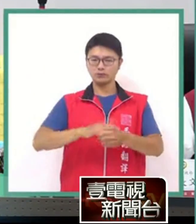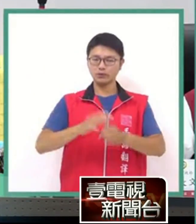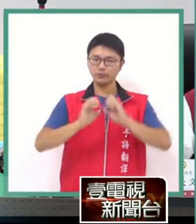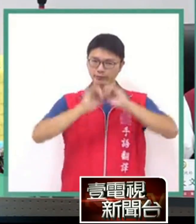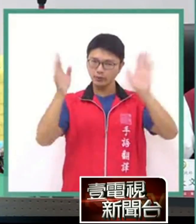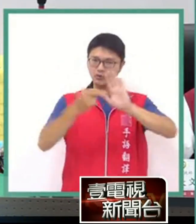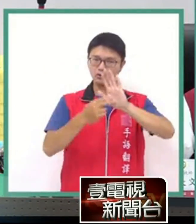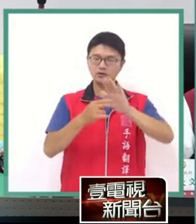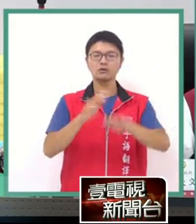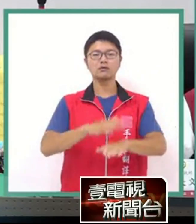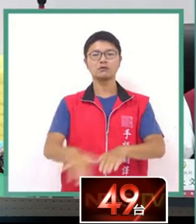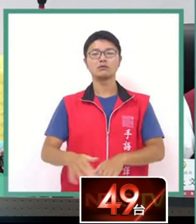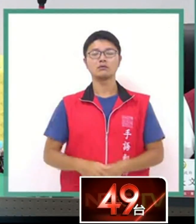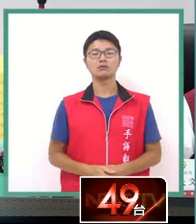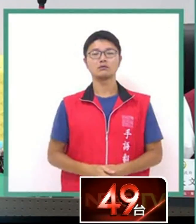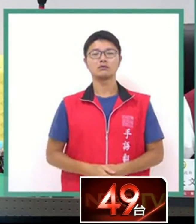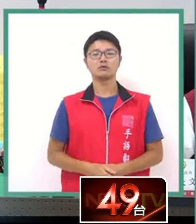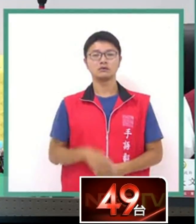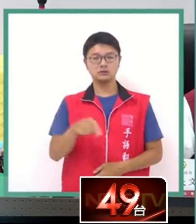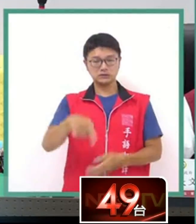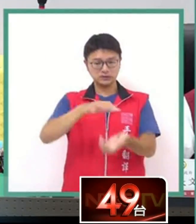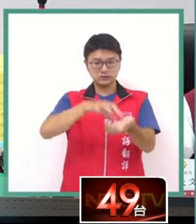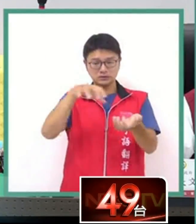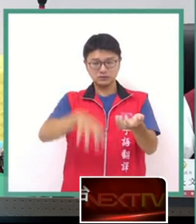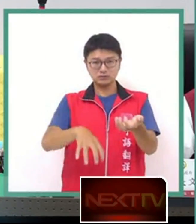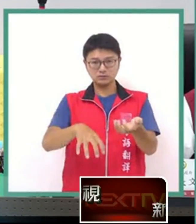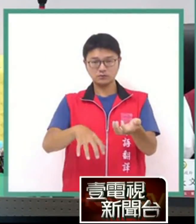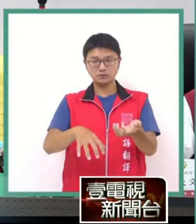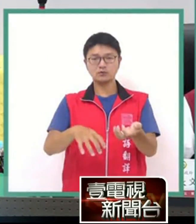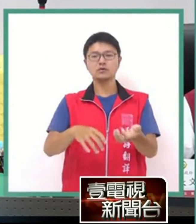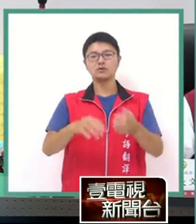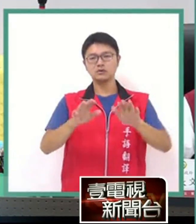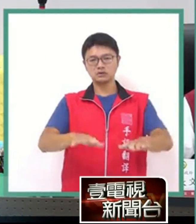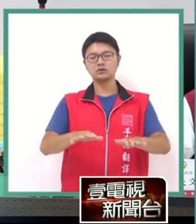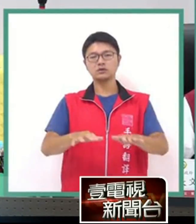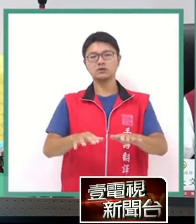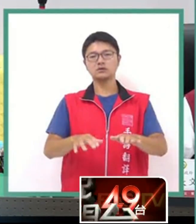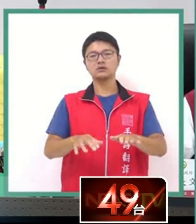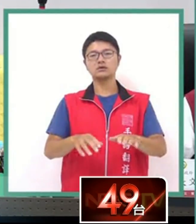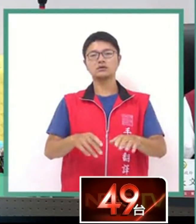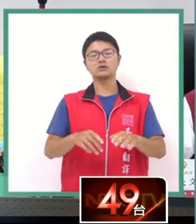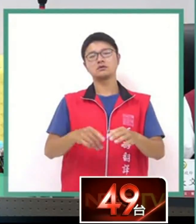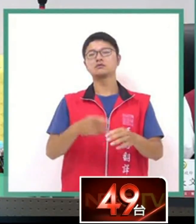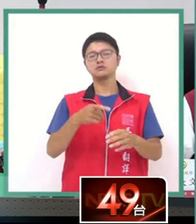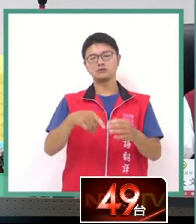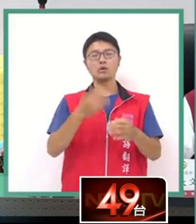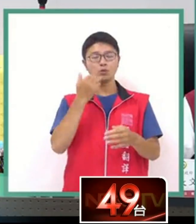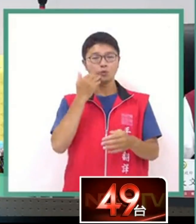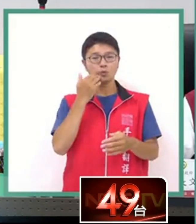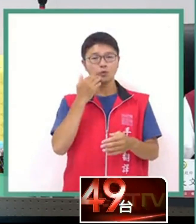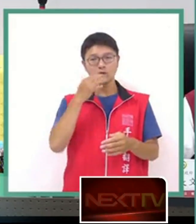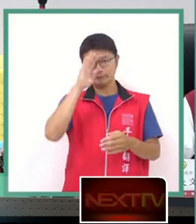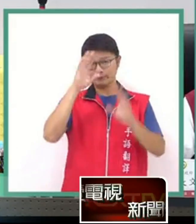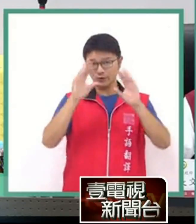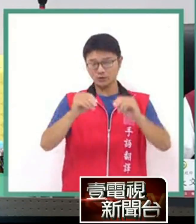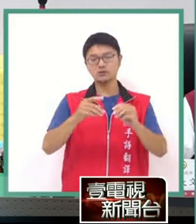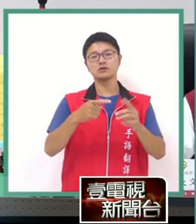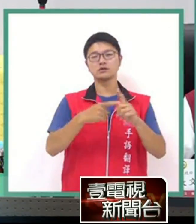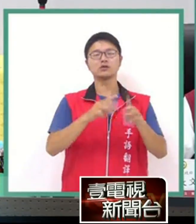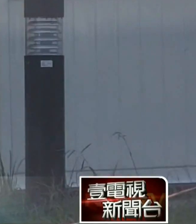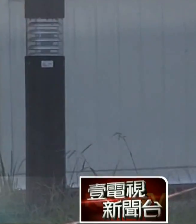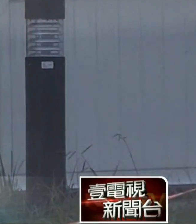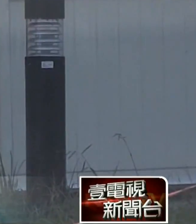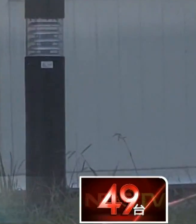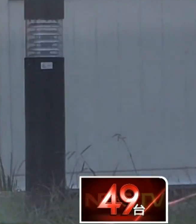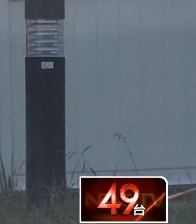这个目前该医院我们会采取只出不进，那会暂停或者减缓这个所有的门急